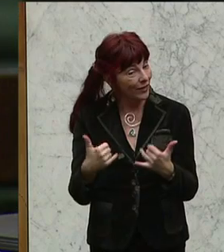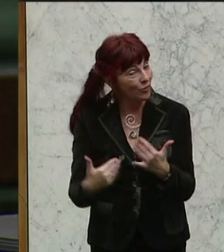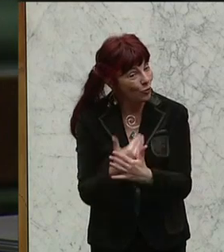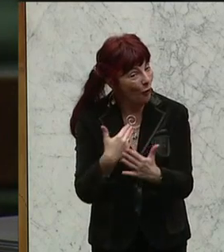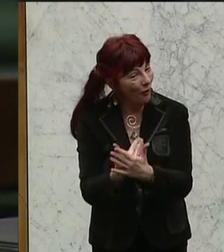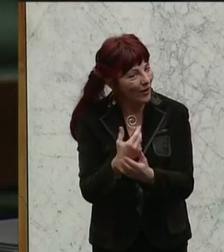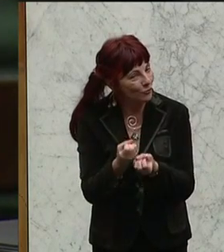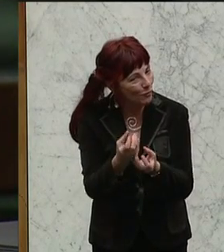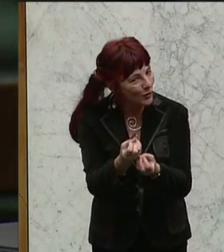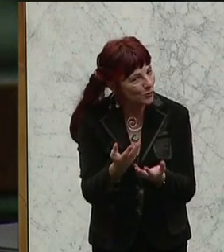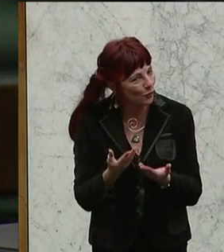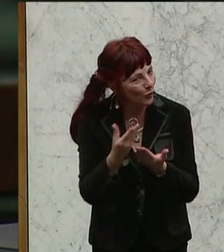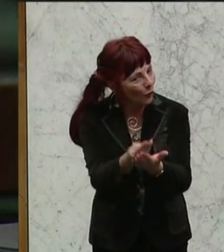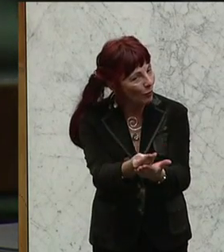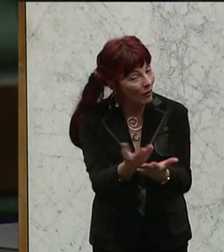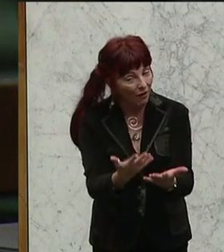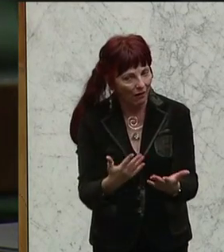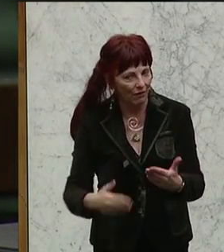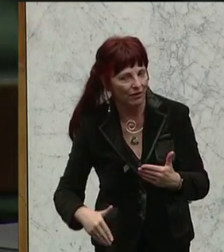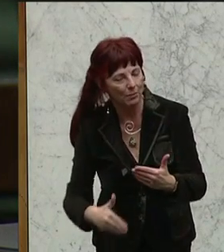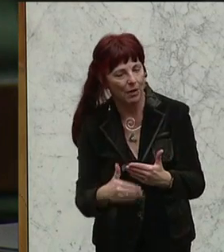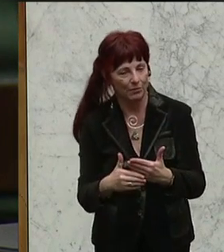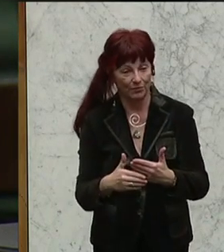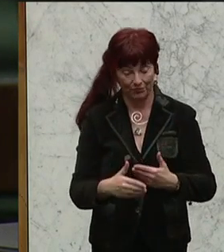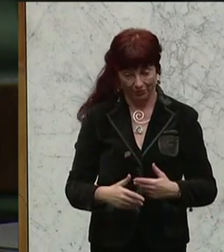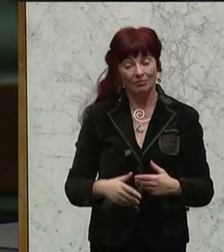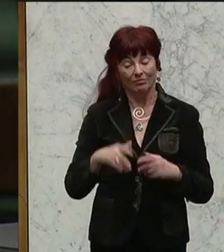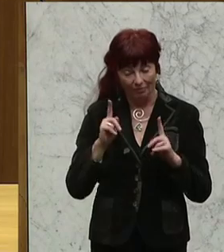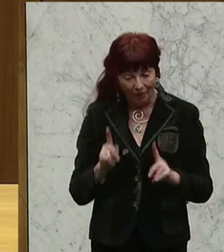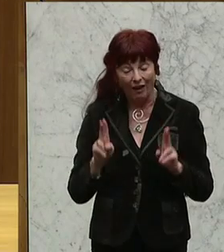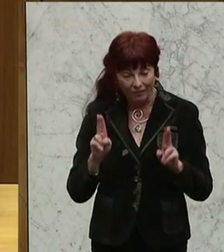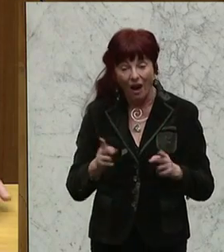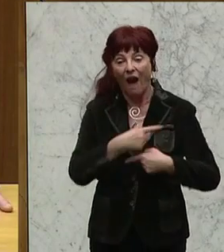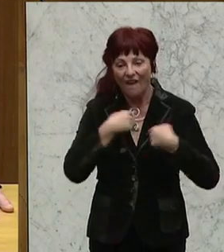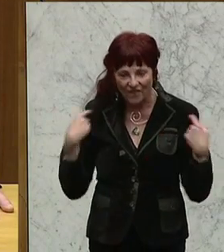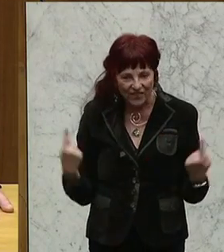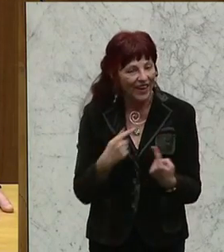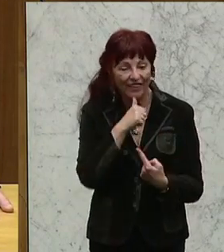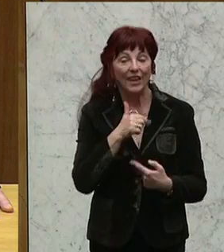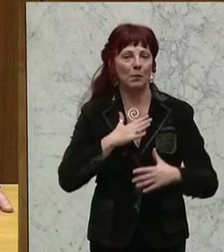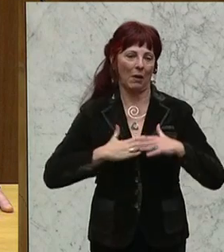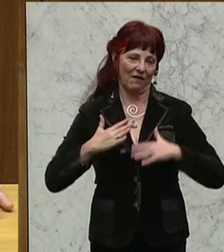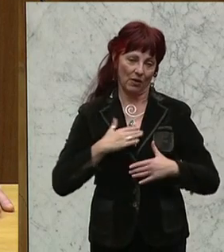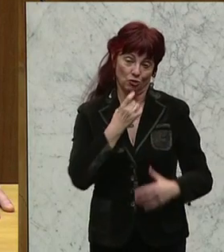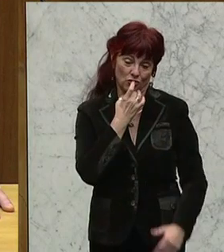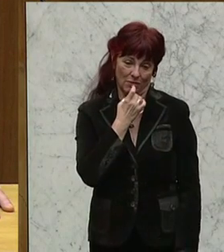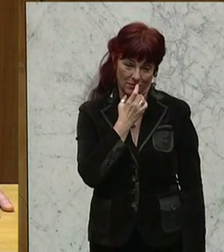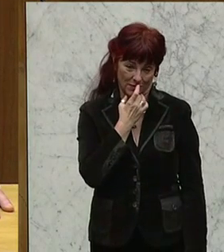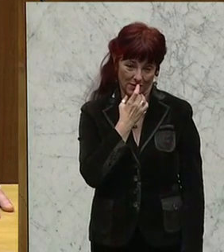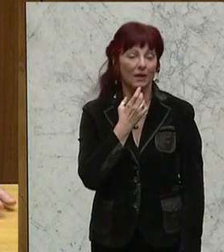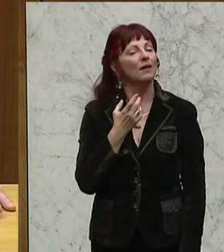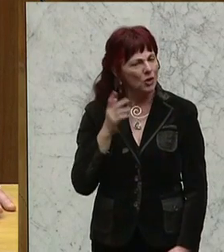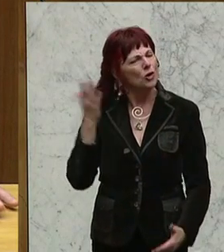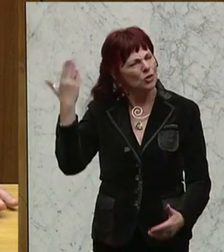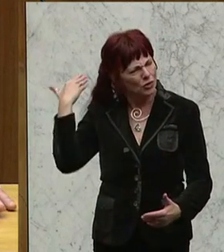Anhängen aber wir sind unbequem das epiteton von Kreis gilt uneingeschränkt unbequem keit ist das